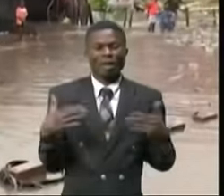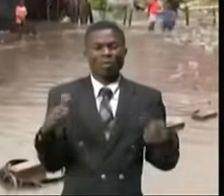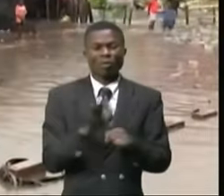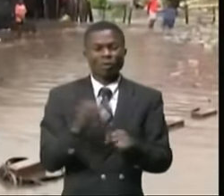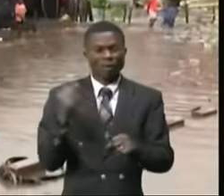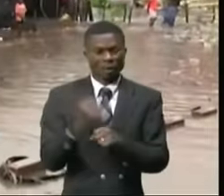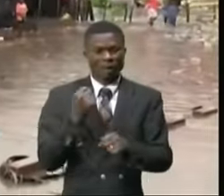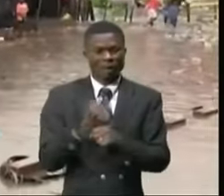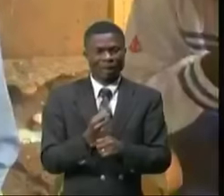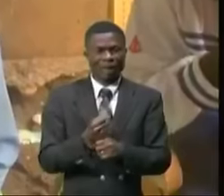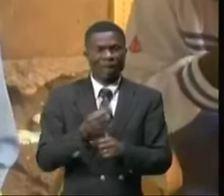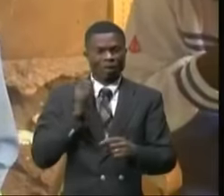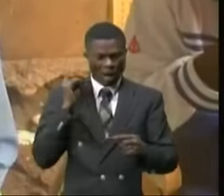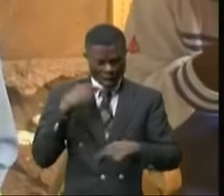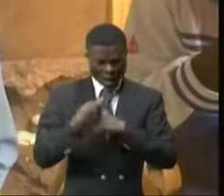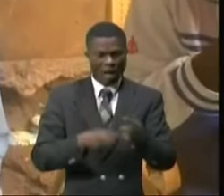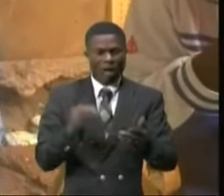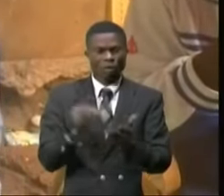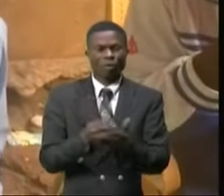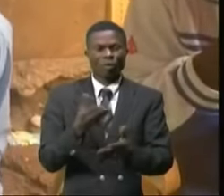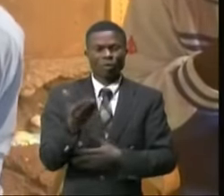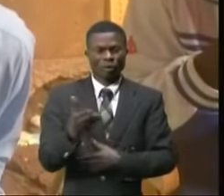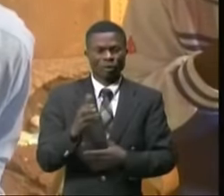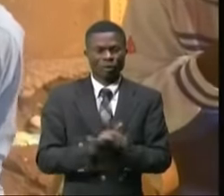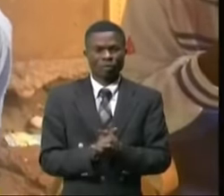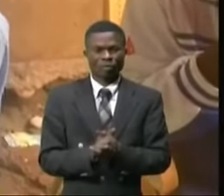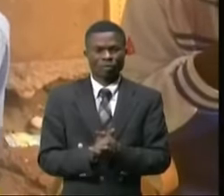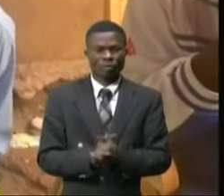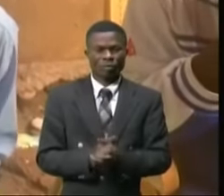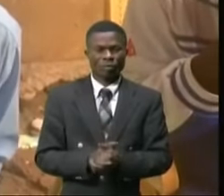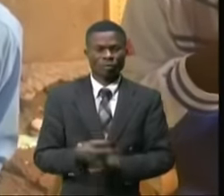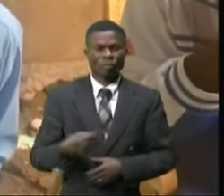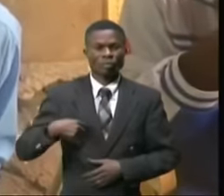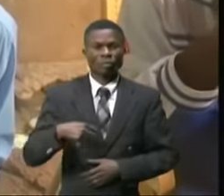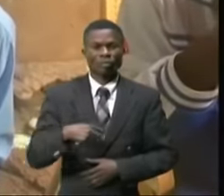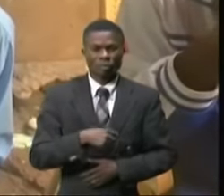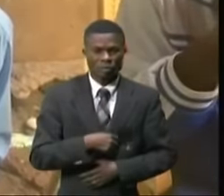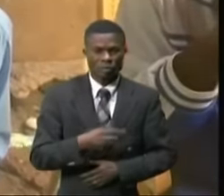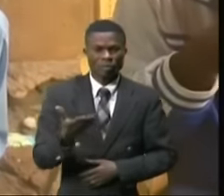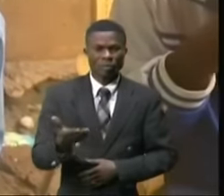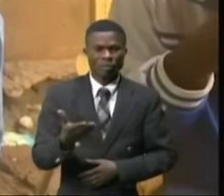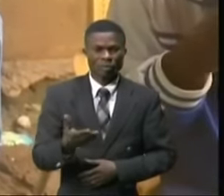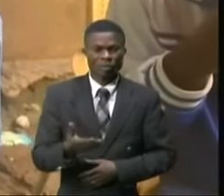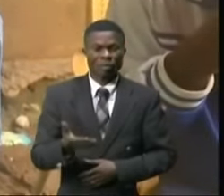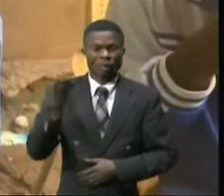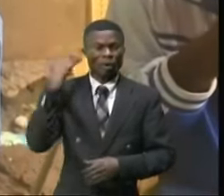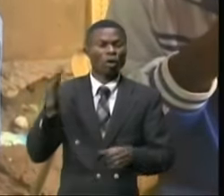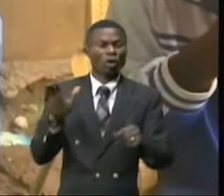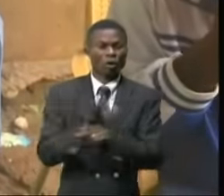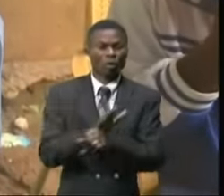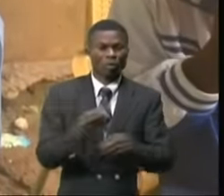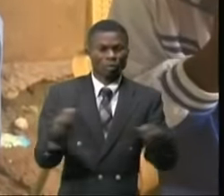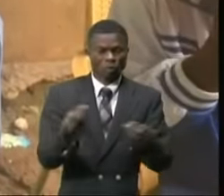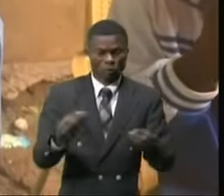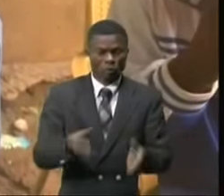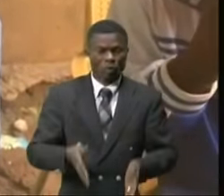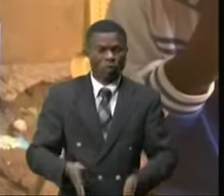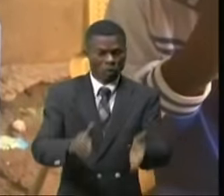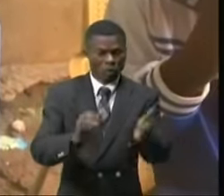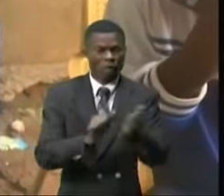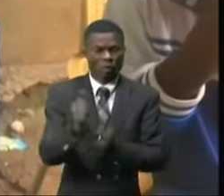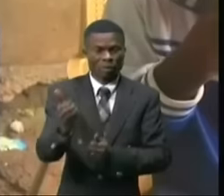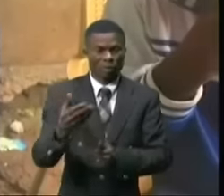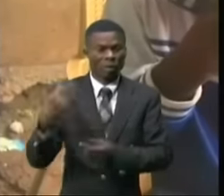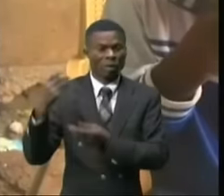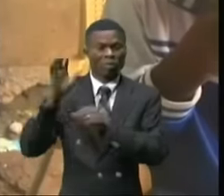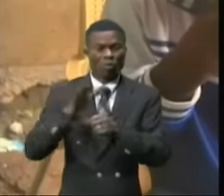est à l'arrêt, selon cet employé. En tout cas, tout ça là, ah ouais, ça m'a battu un bélé. Et bah, les tons d'Aranango pour les asserrer d'Ango. Je suis ici